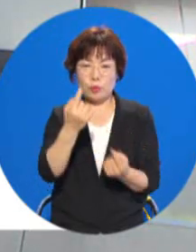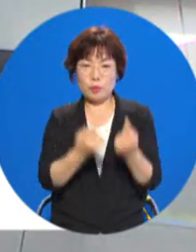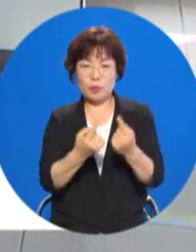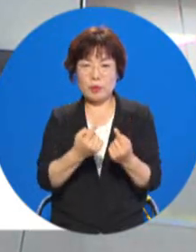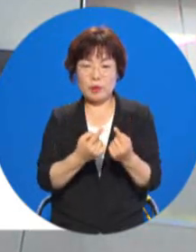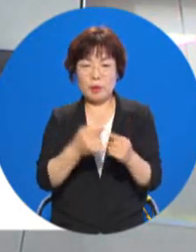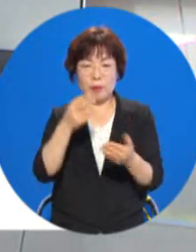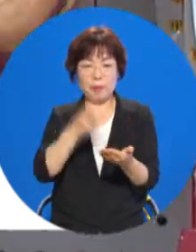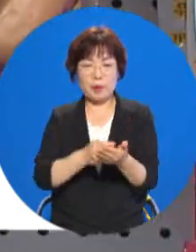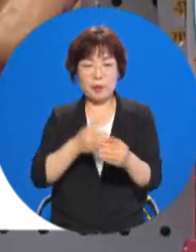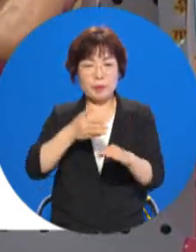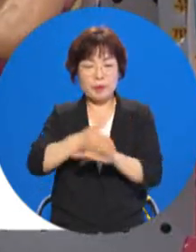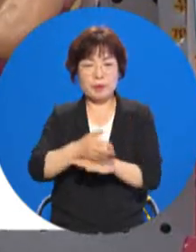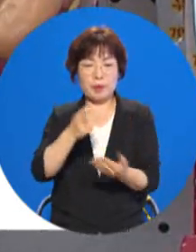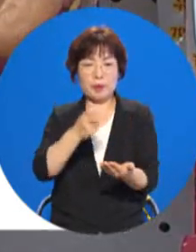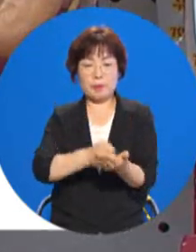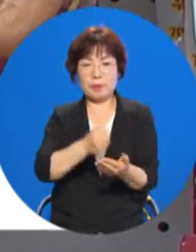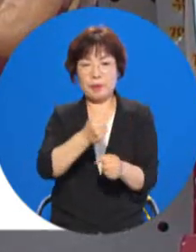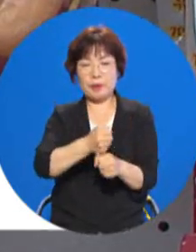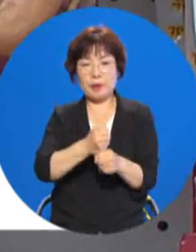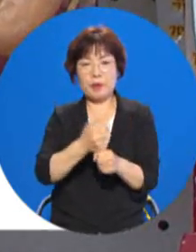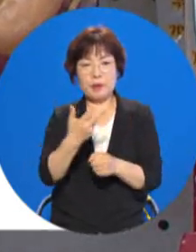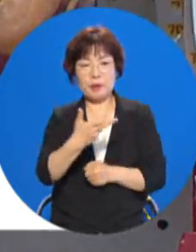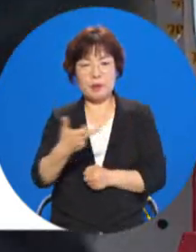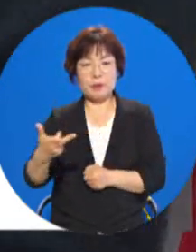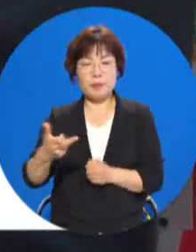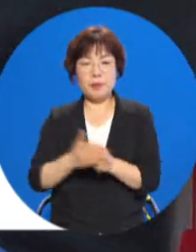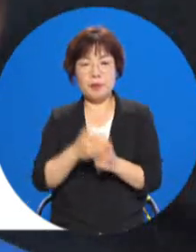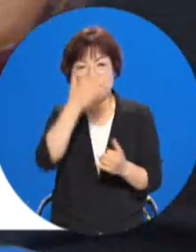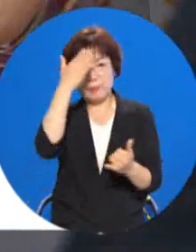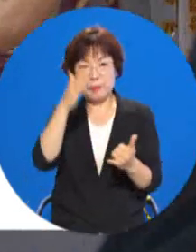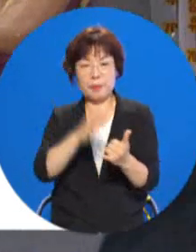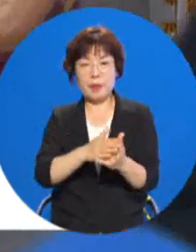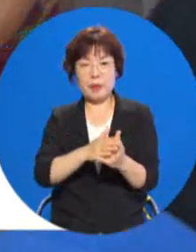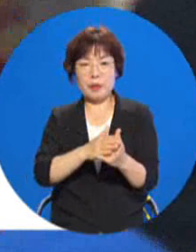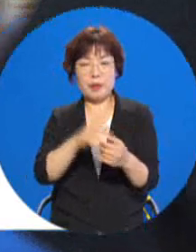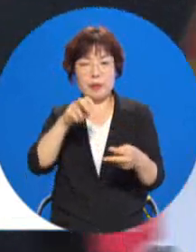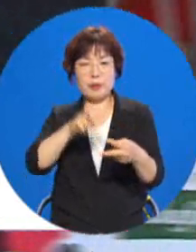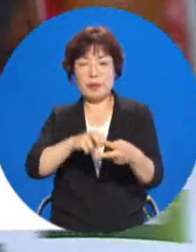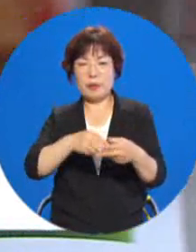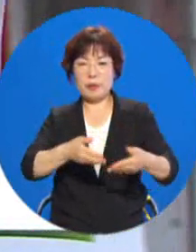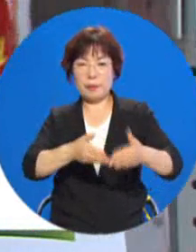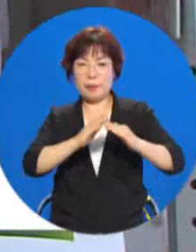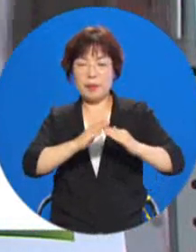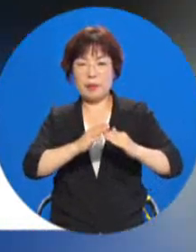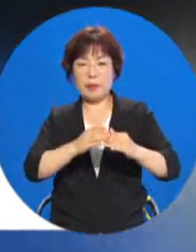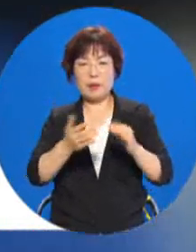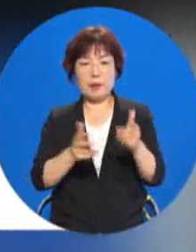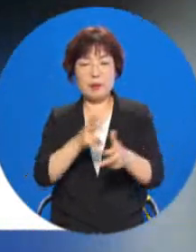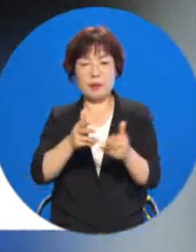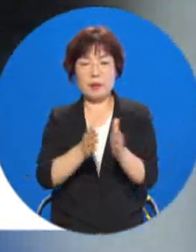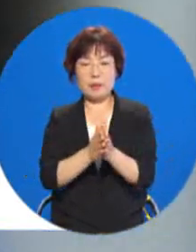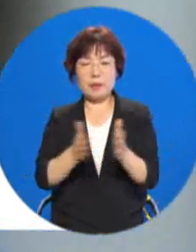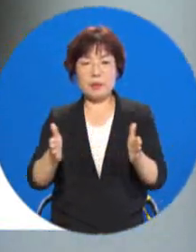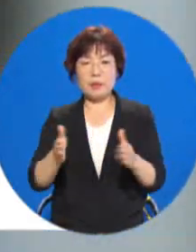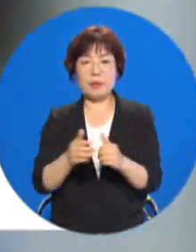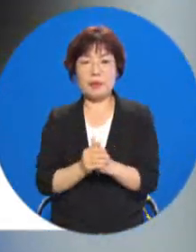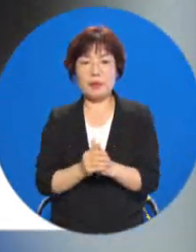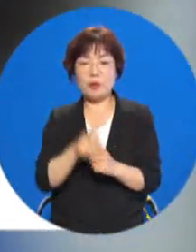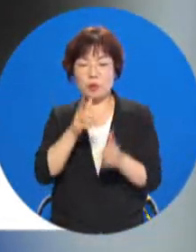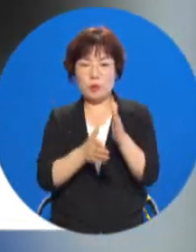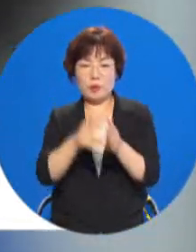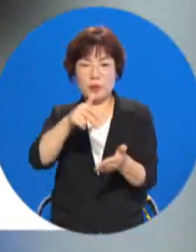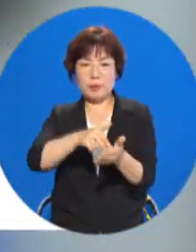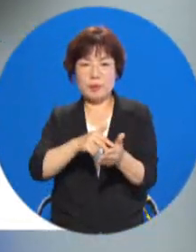조례 제정이 늦은 목포의 경우도 2017년 청소년 노동인권센터를 개설해 관련 사업을 시행하고 있지만